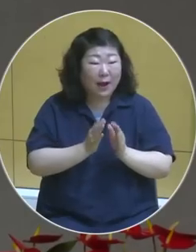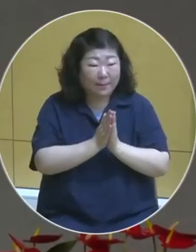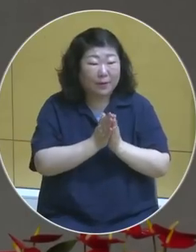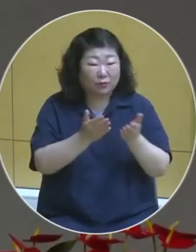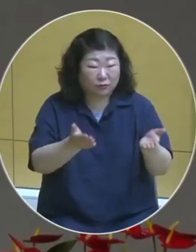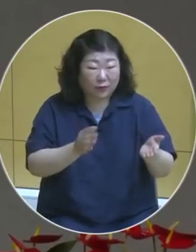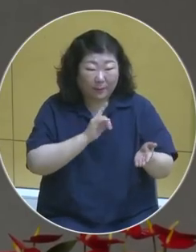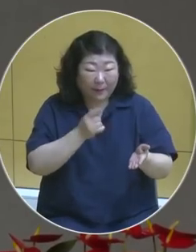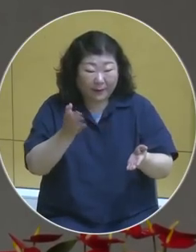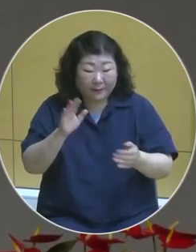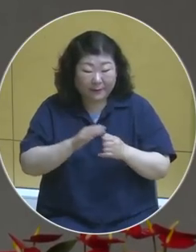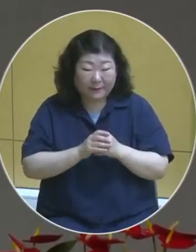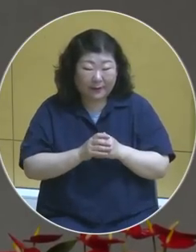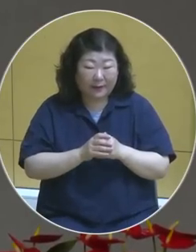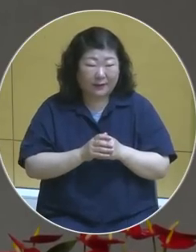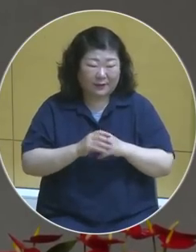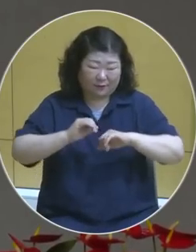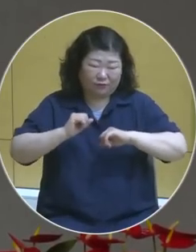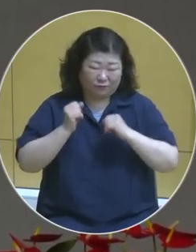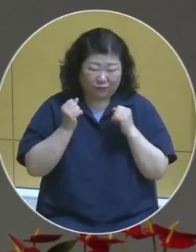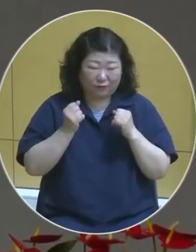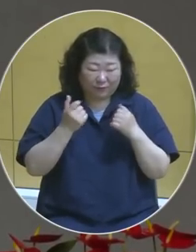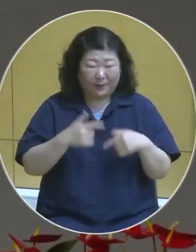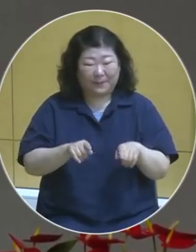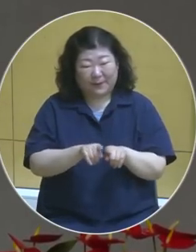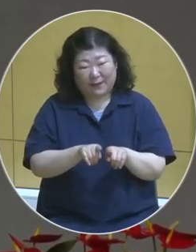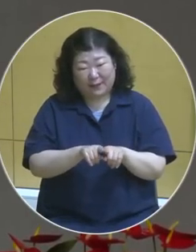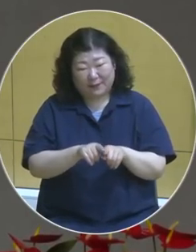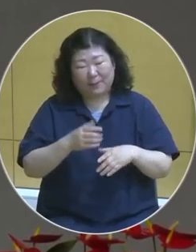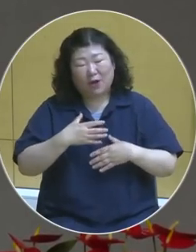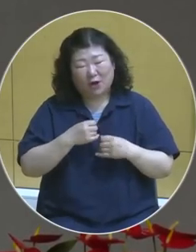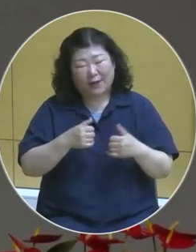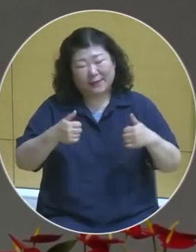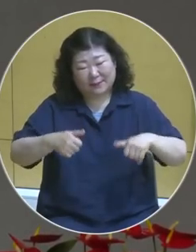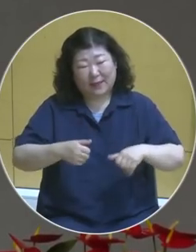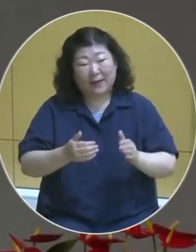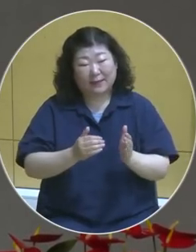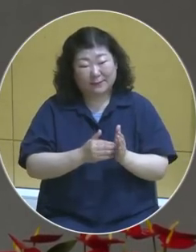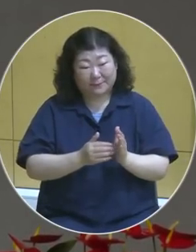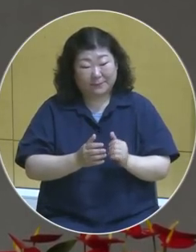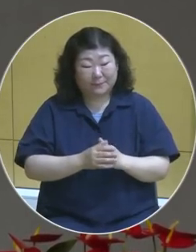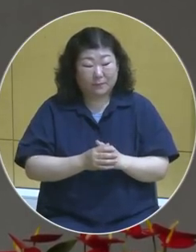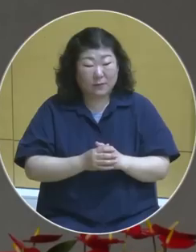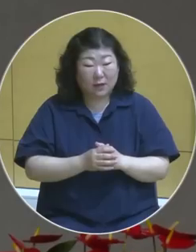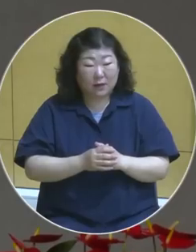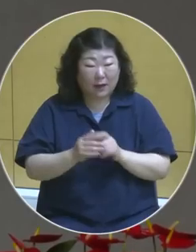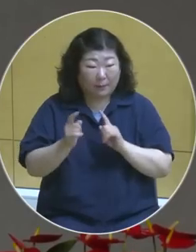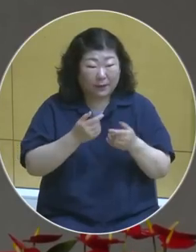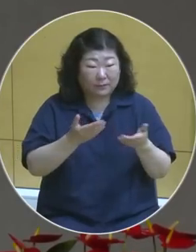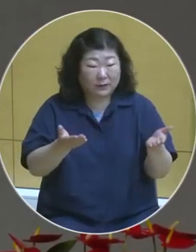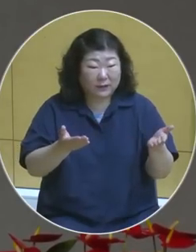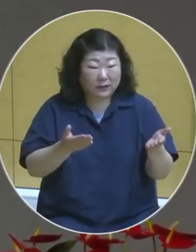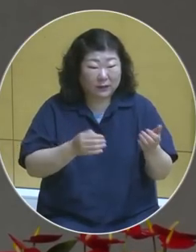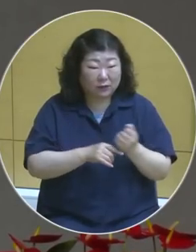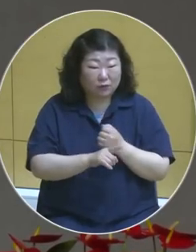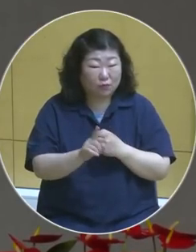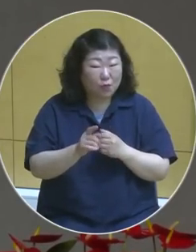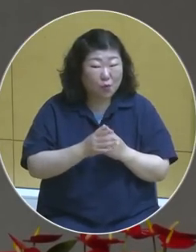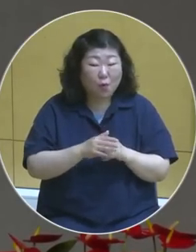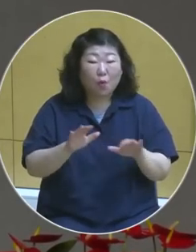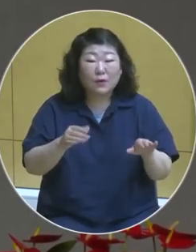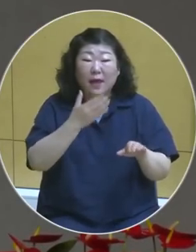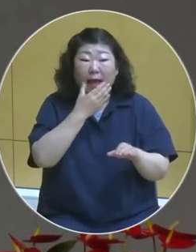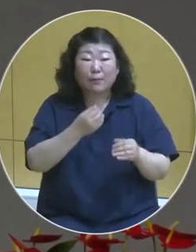함께 평강을 비는 그런 인사를 함께 나누었습니다. 제가 왜 이 말씀을 드린가 하면 오늘 행복 모임을